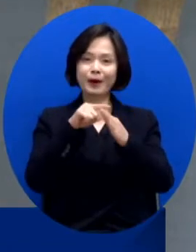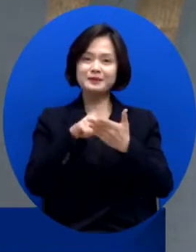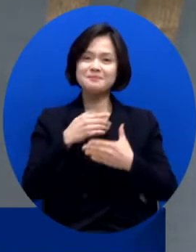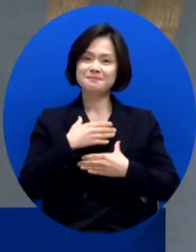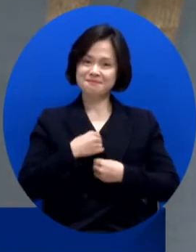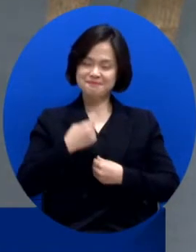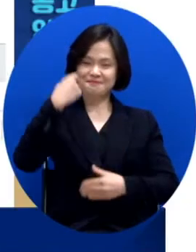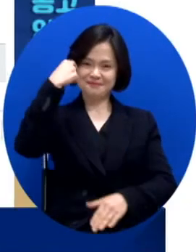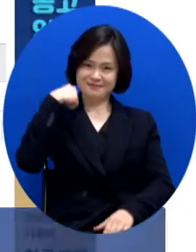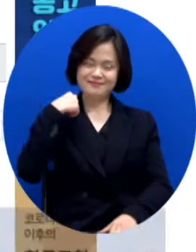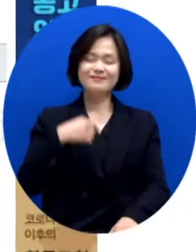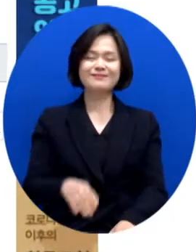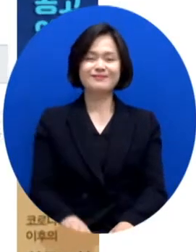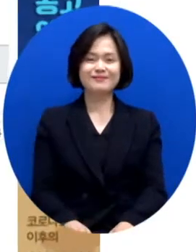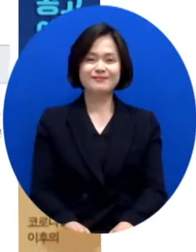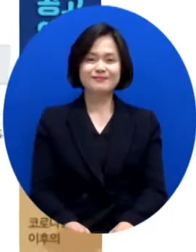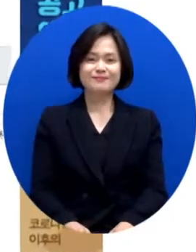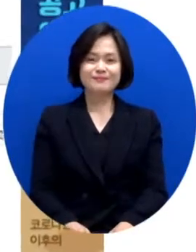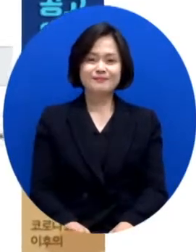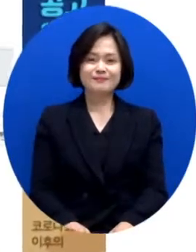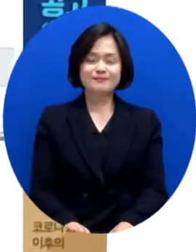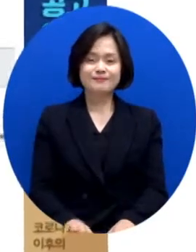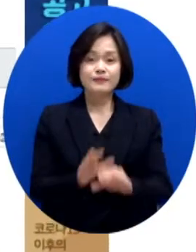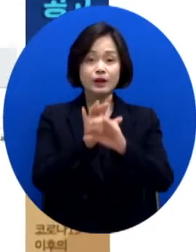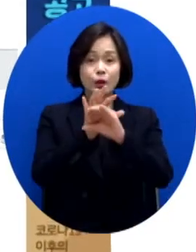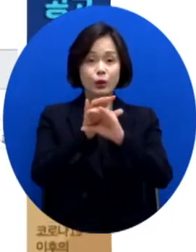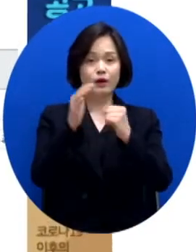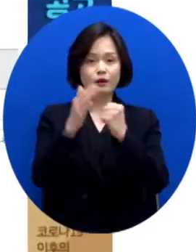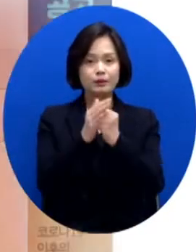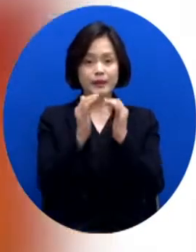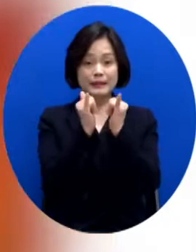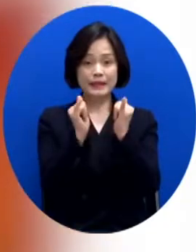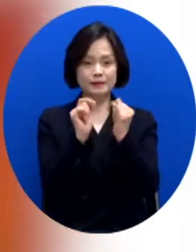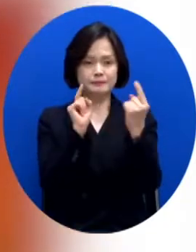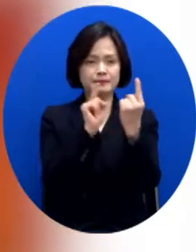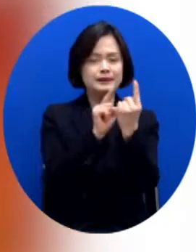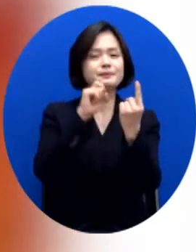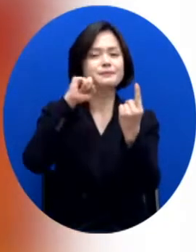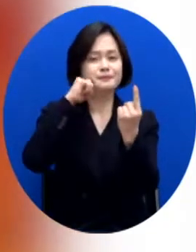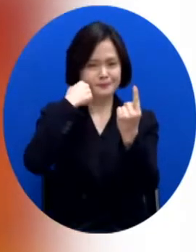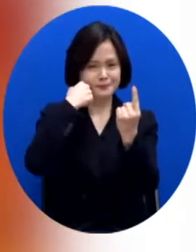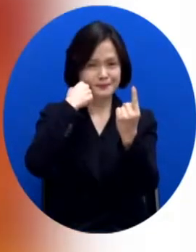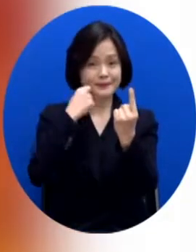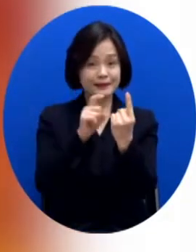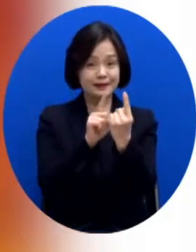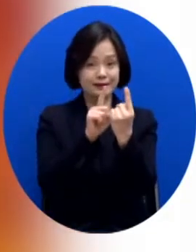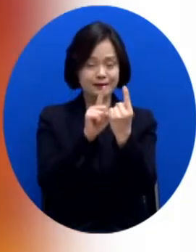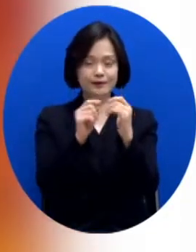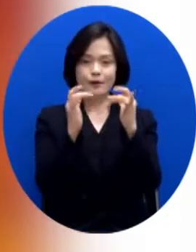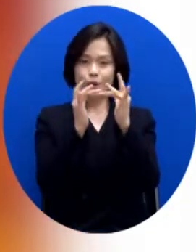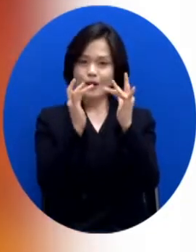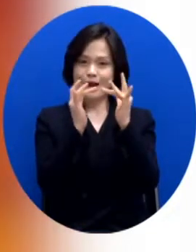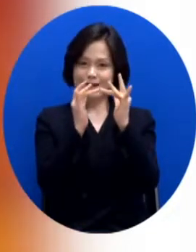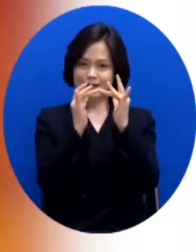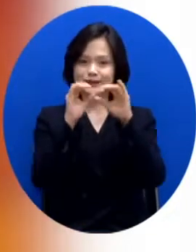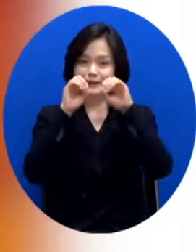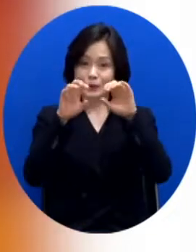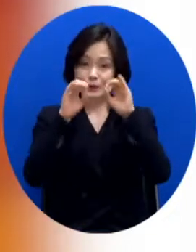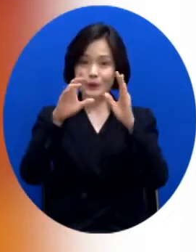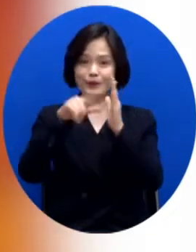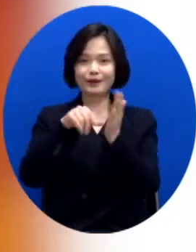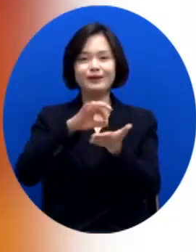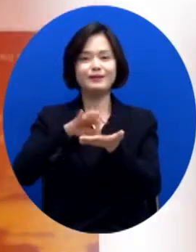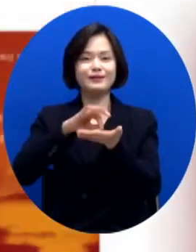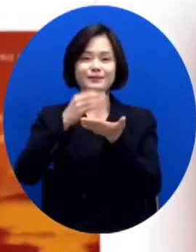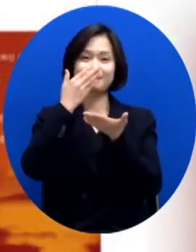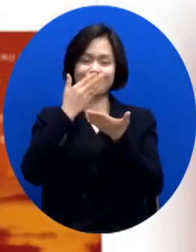되어 있습니다. 코로나로 비대면이 일상이 된 요즘 온라인 전도에 활용할 수 있는 것도 큰